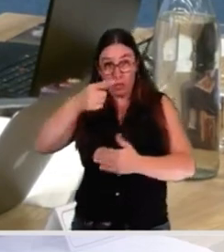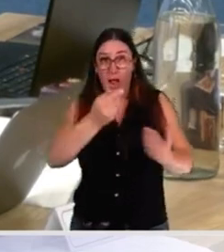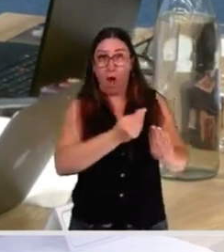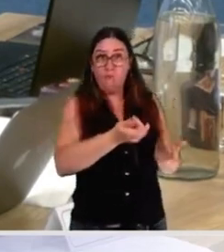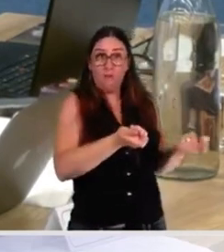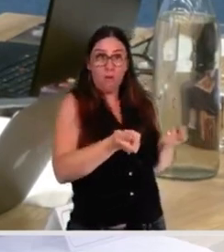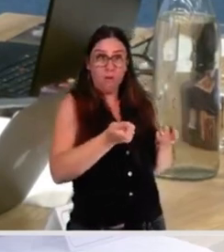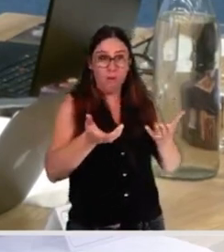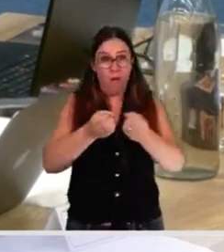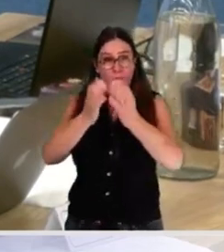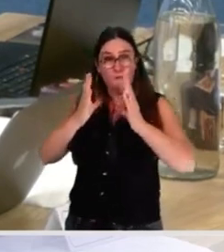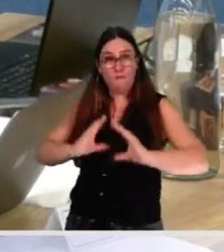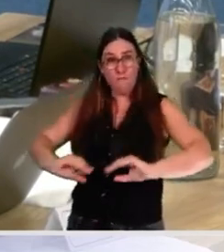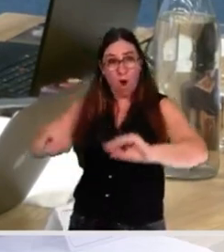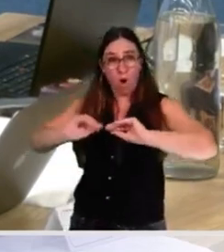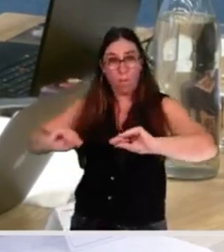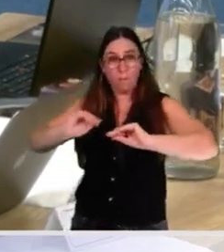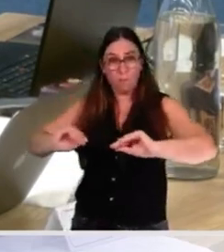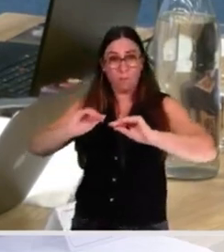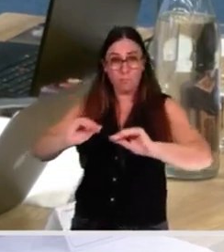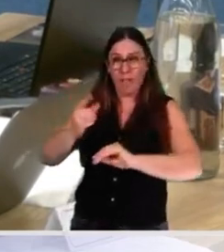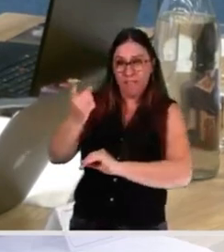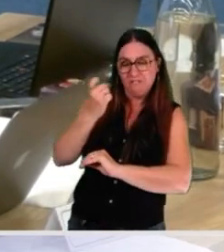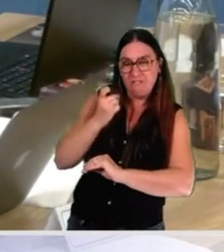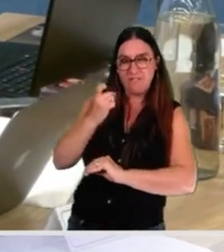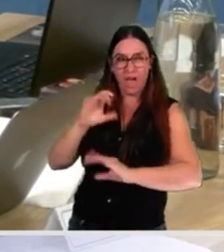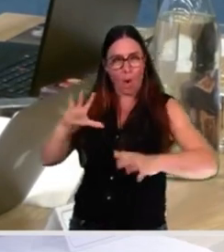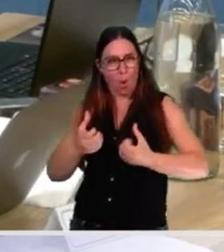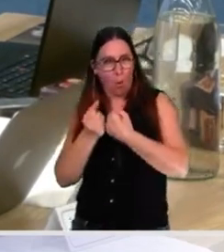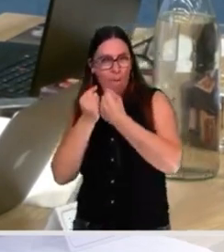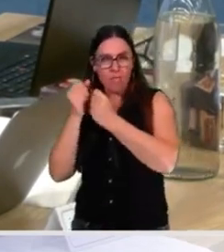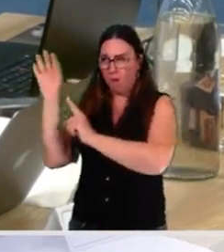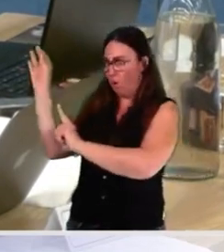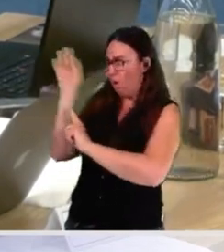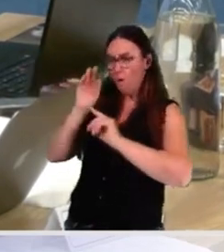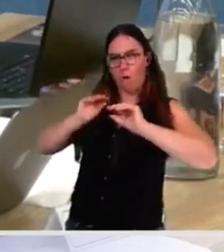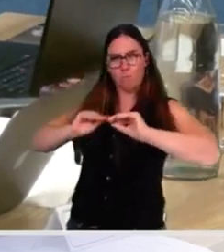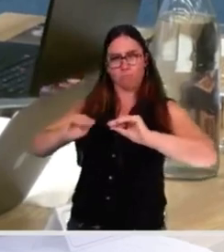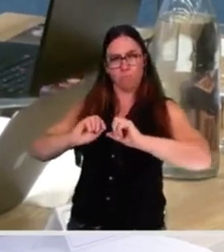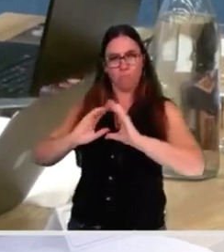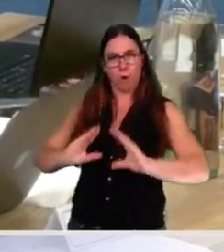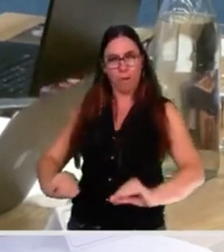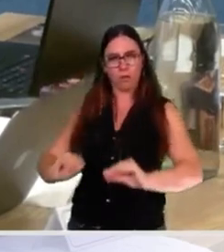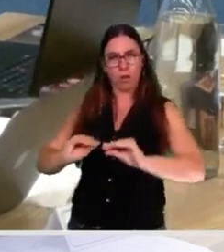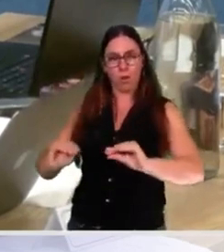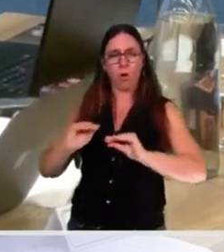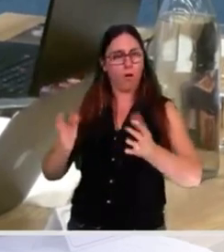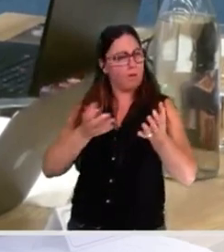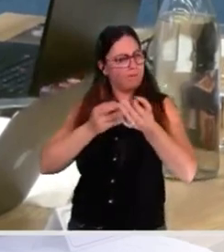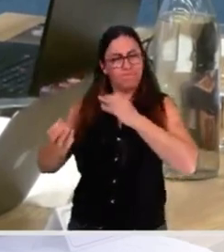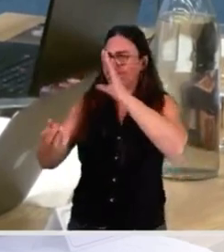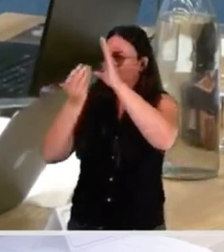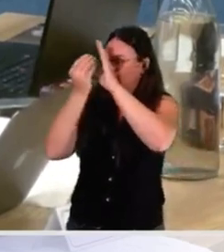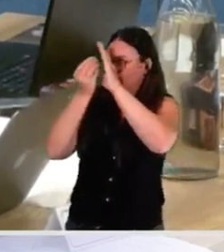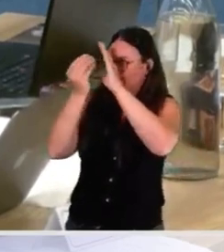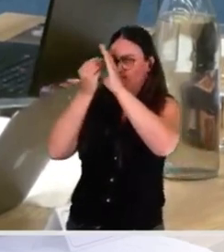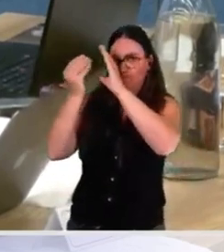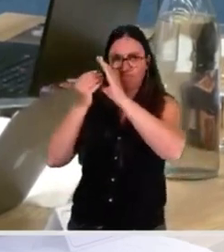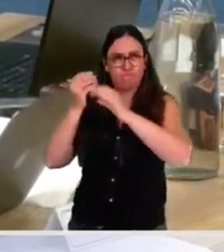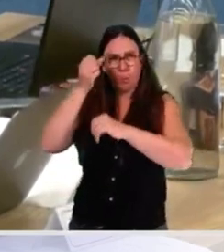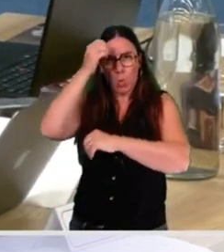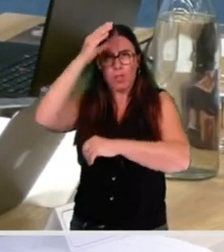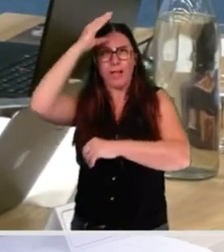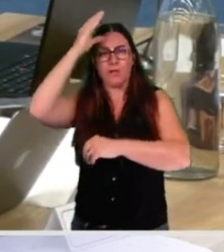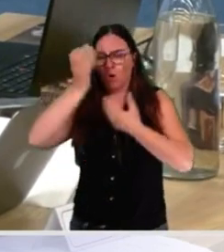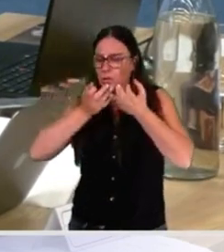en les formant grâce à des formateurs compétents, en actualisant en permanence leurs connaissances sur un